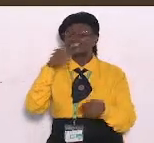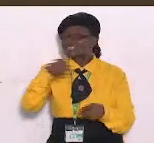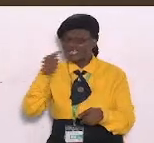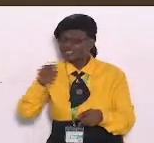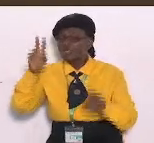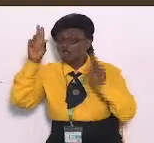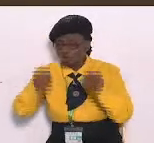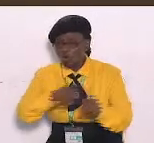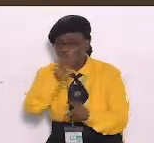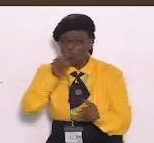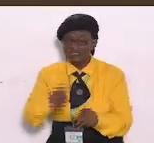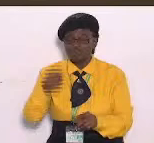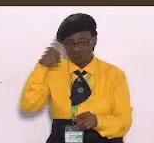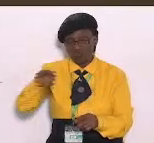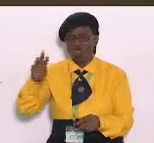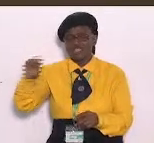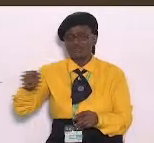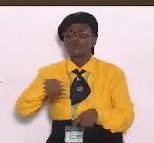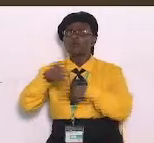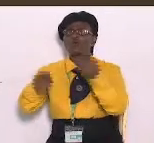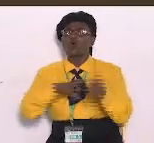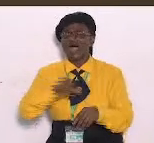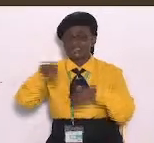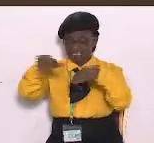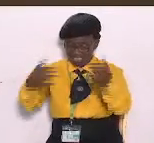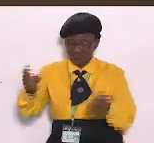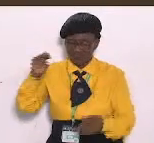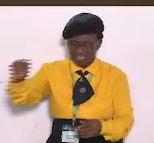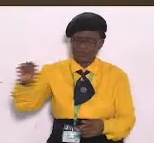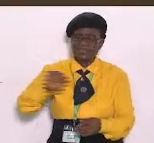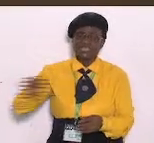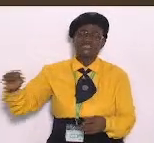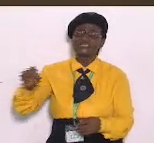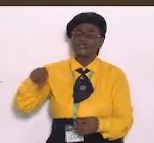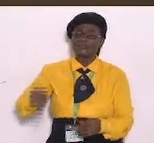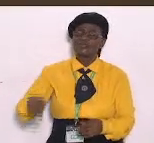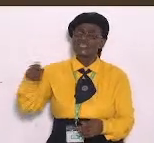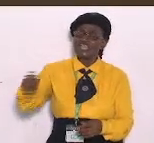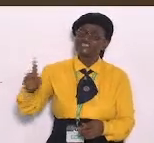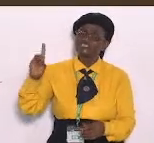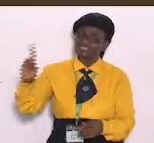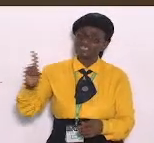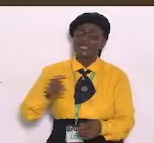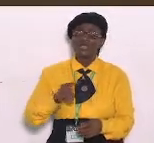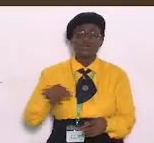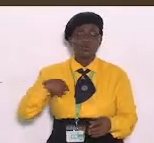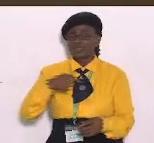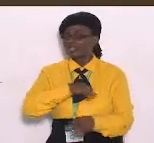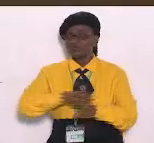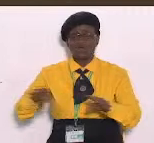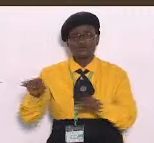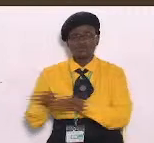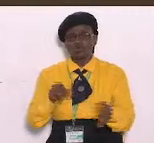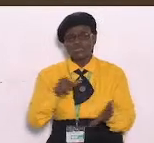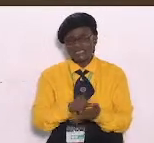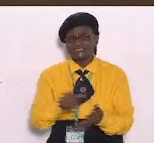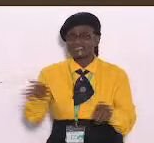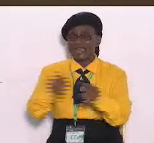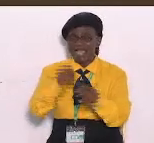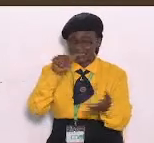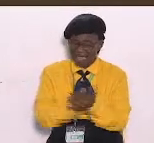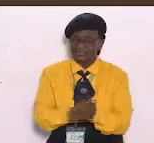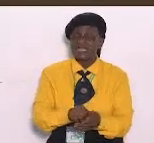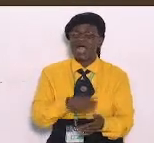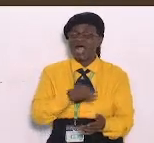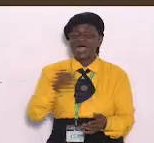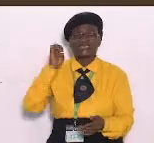n'ai pas de questions pour ce garçon mais il a déjà il est déjà admis